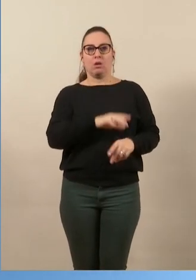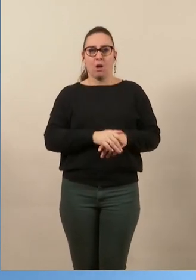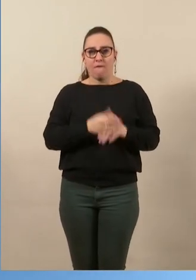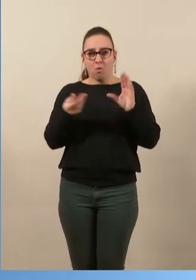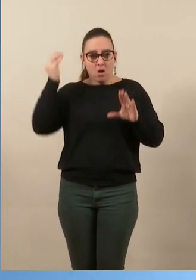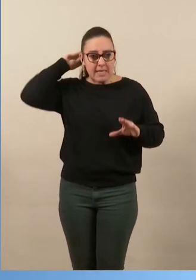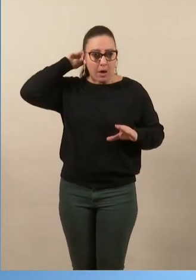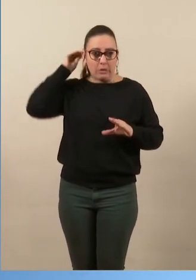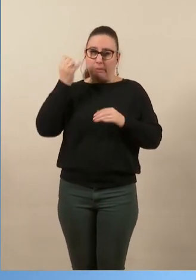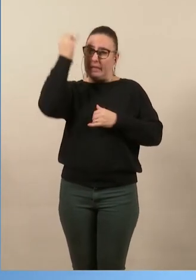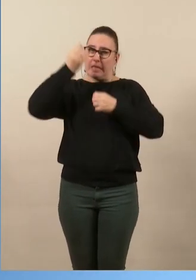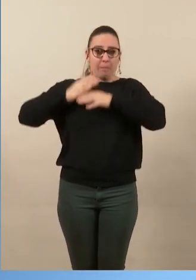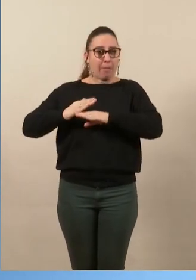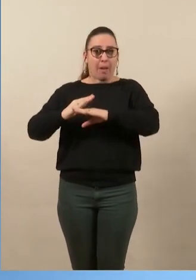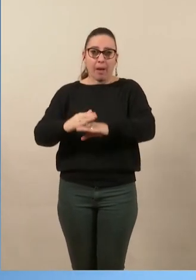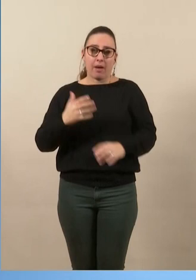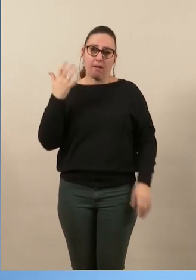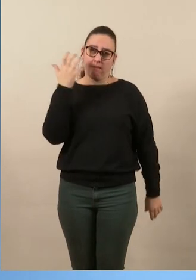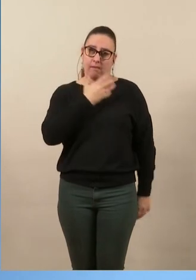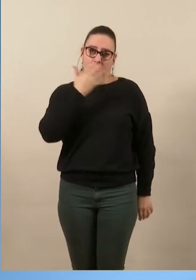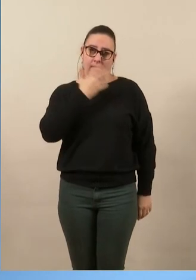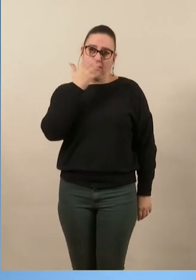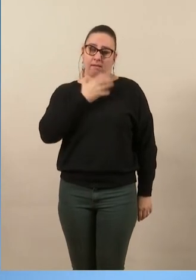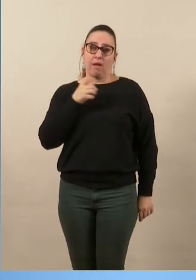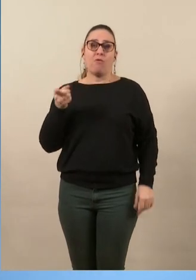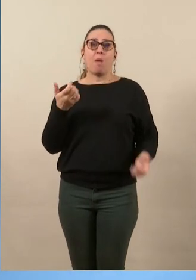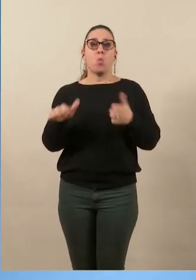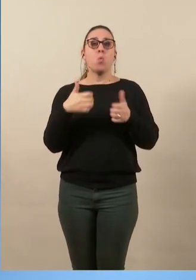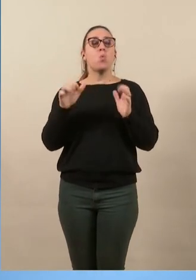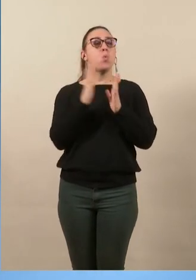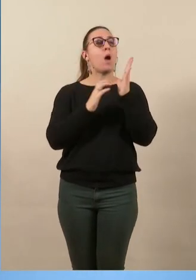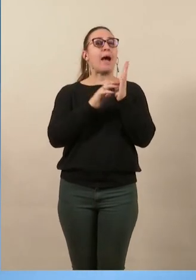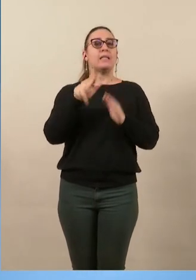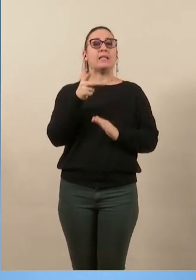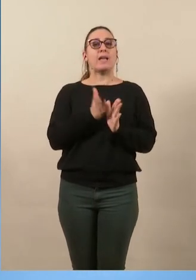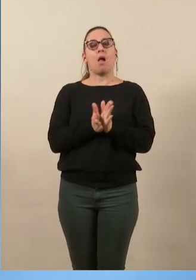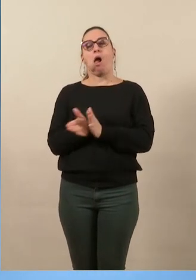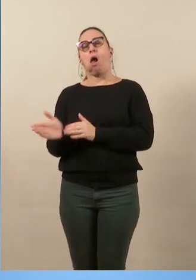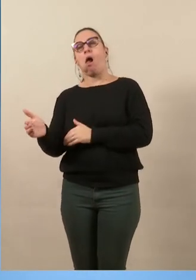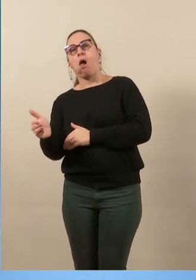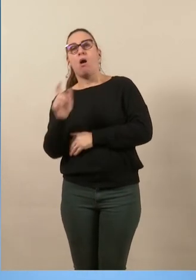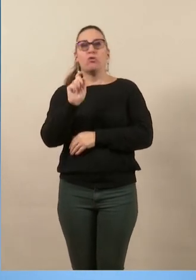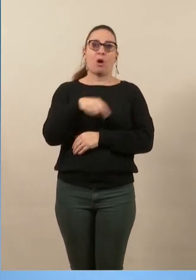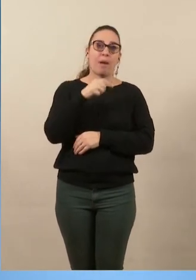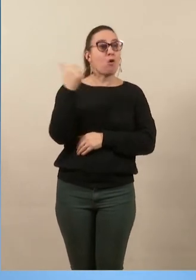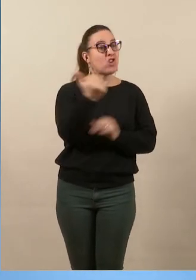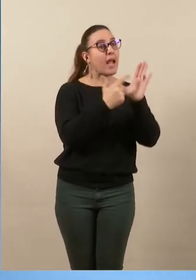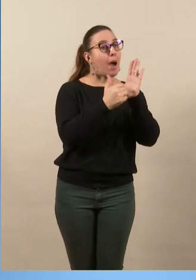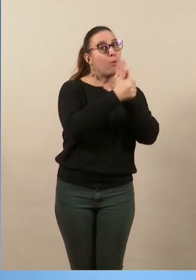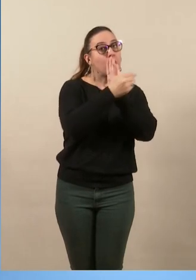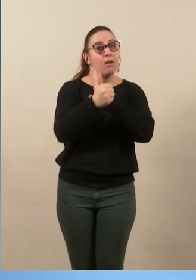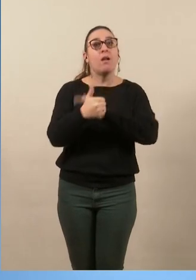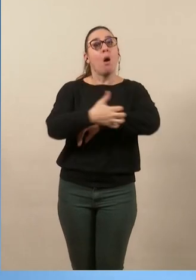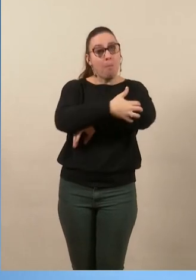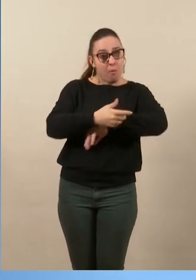fallacieux s'en est désespérant à tel point que vous détournez d'ailleurs le sens de l'article 13 qui a plutôt tendance à dire que tout le monde doit payer l'impôt même les plus